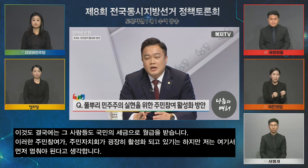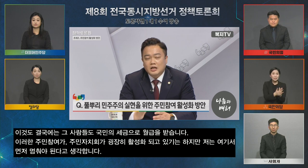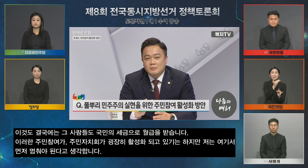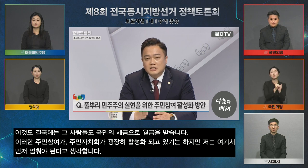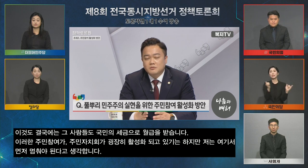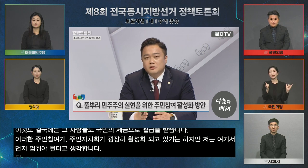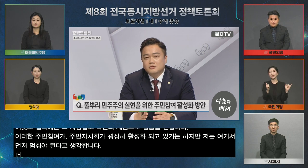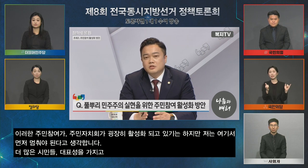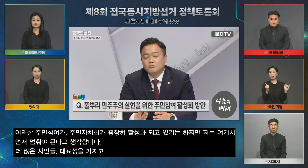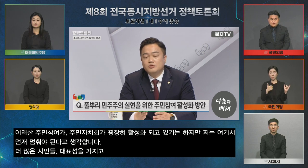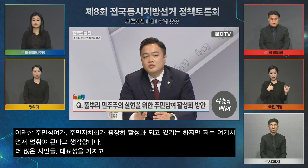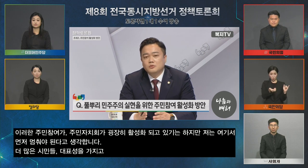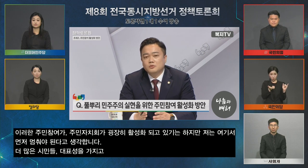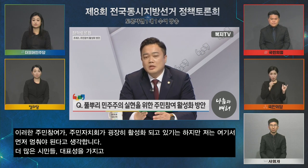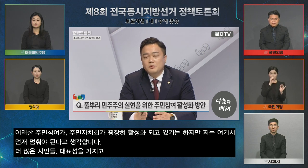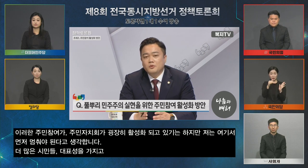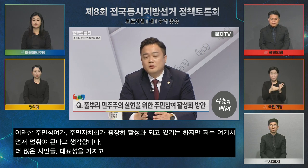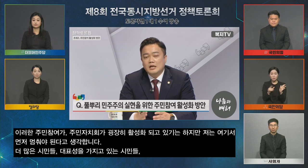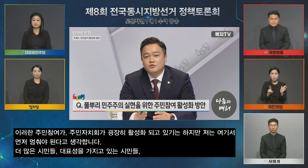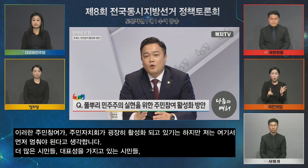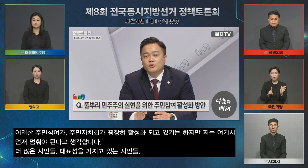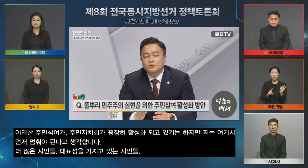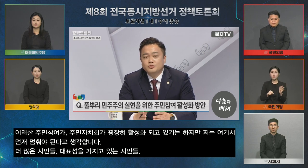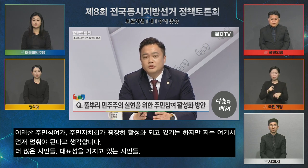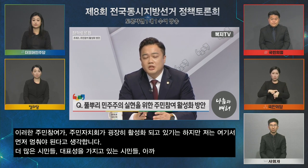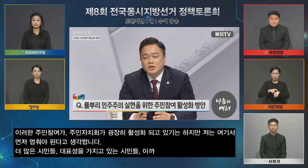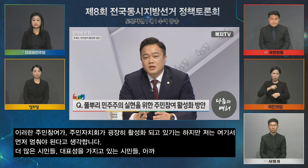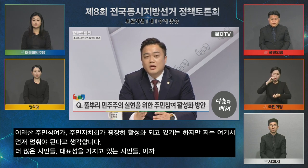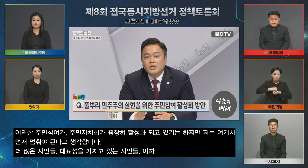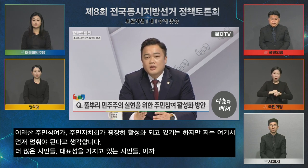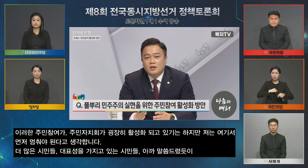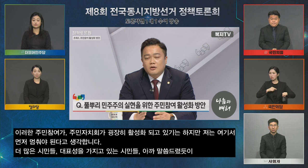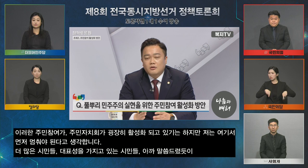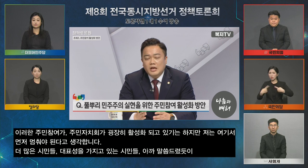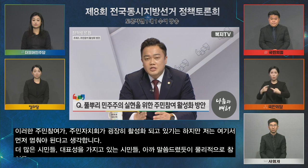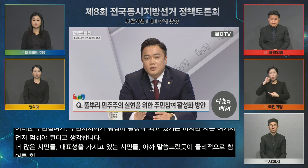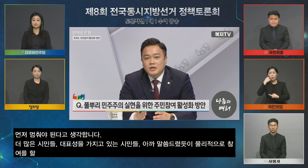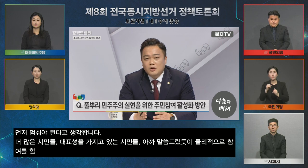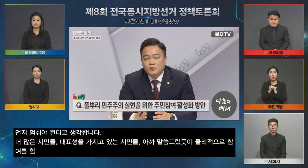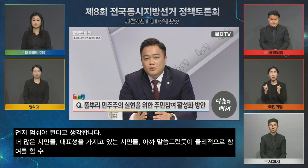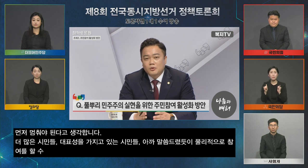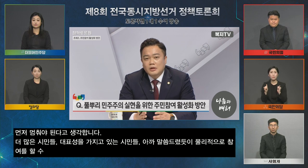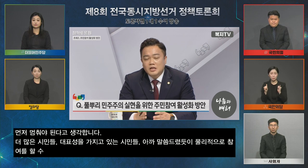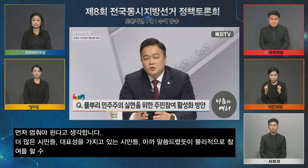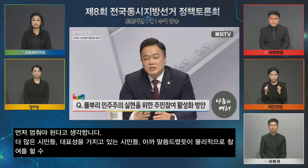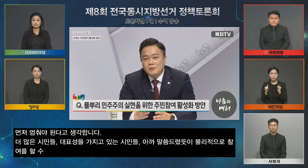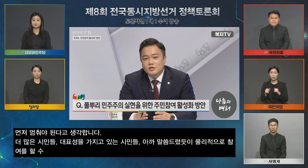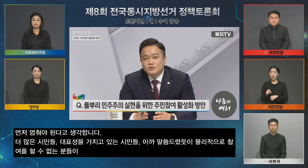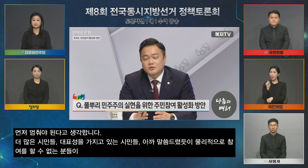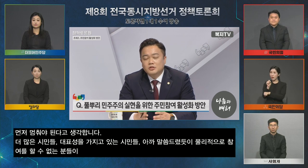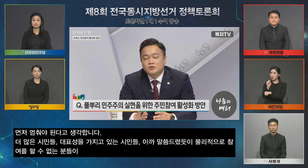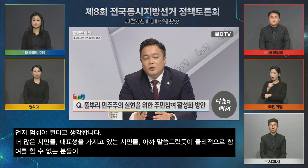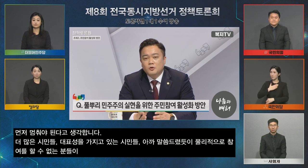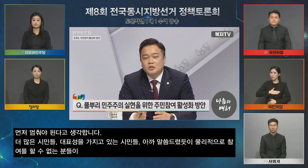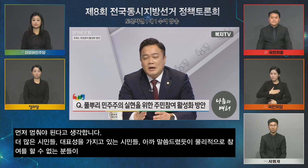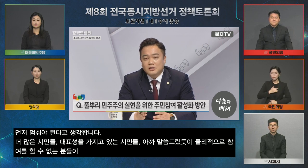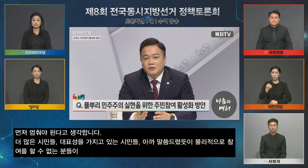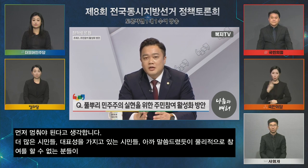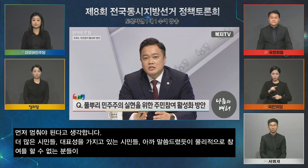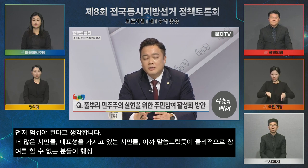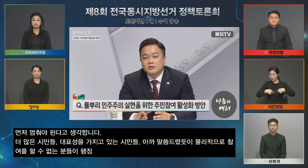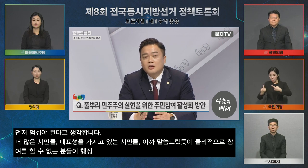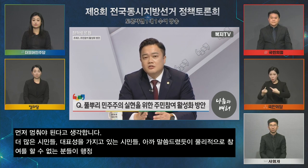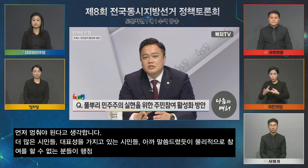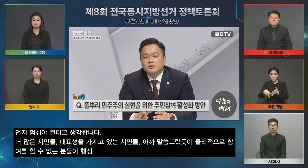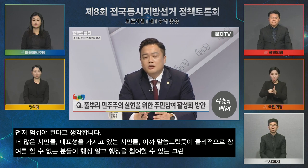시민들, 아까 말씀드렸듯이 물리적으로 참여를 할 수 없는 분들이 행정을 알고 행정을 참여할 수 있는 그런 여건이